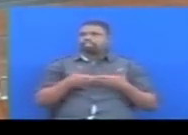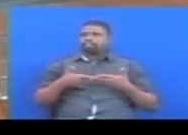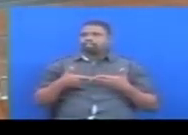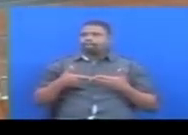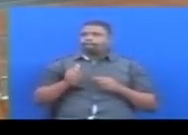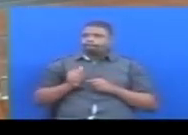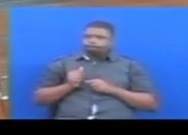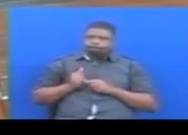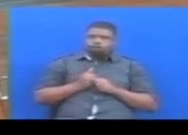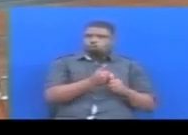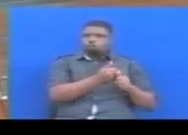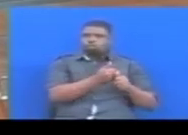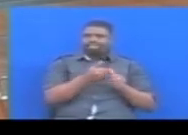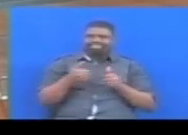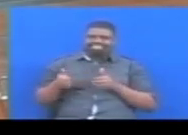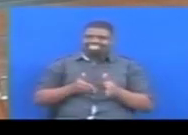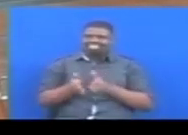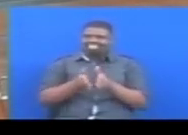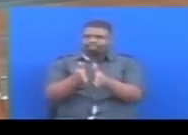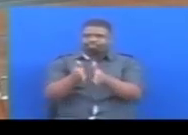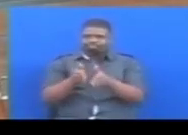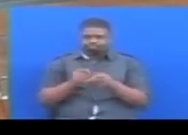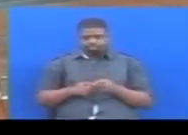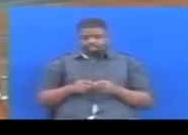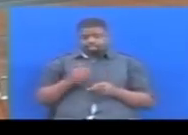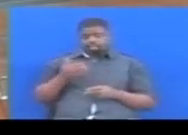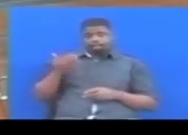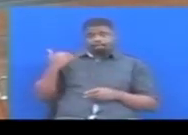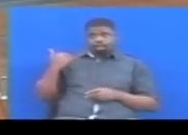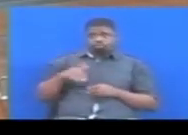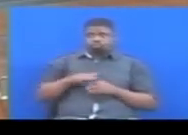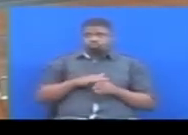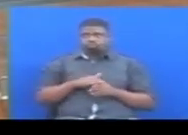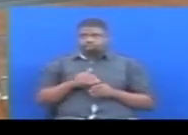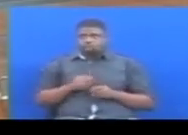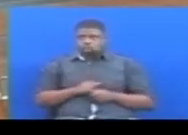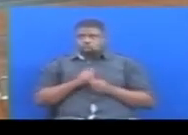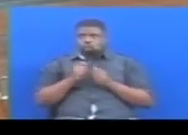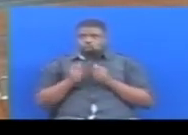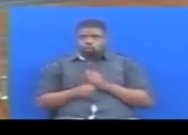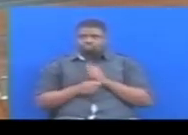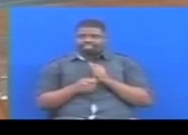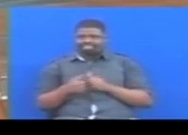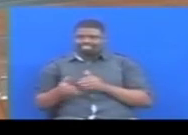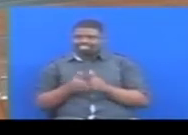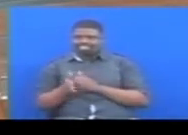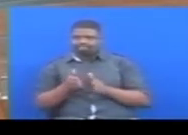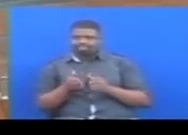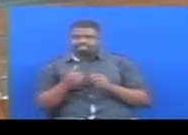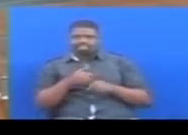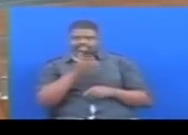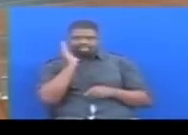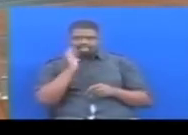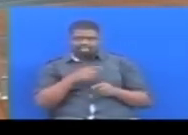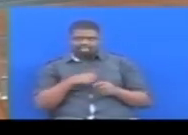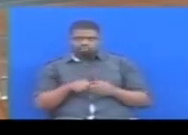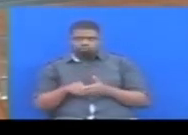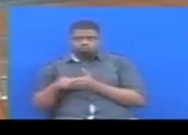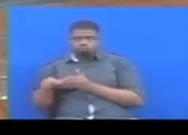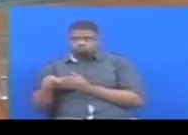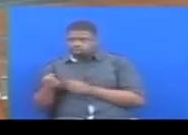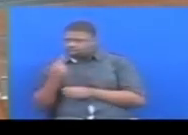system. Miaka ya nyuma tulikuwa tunatumia push system. Push system maana yake ni nini? Ni kwamba sisi serikali tulikuwa tunanunua